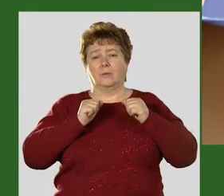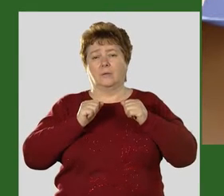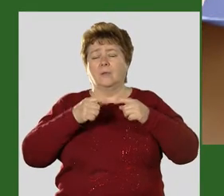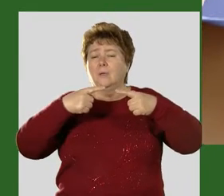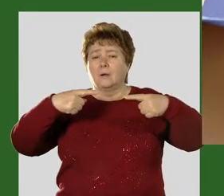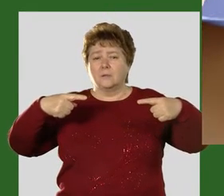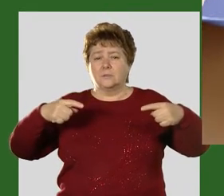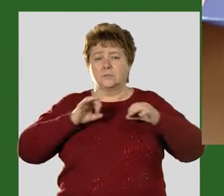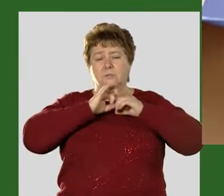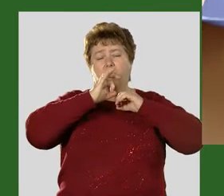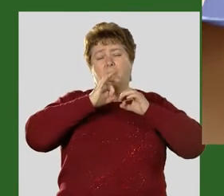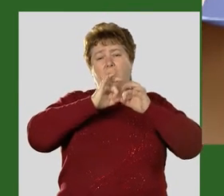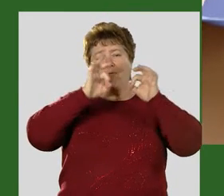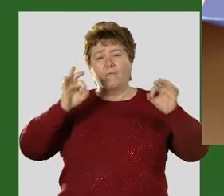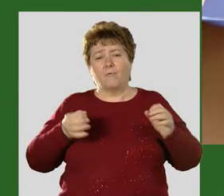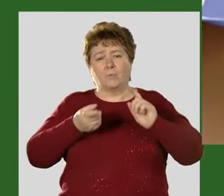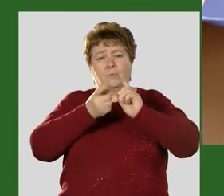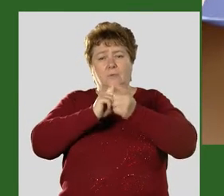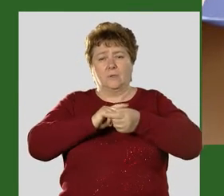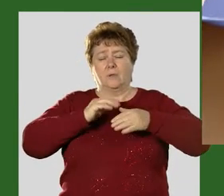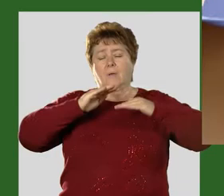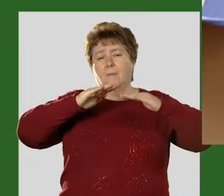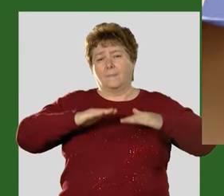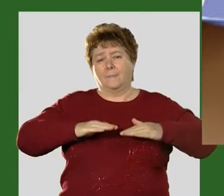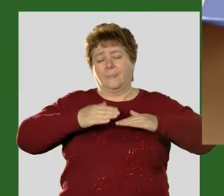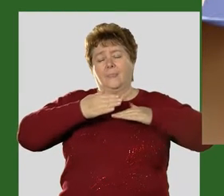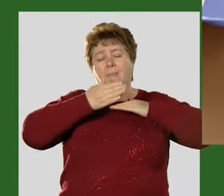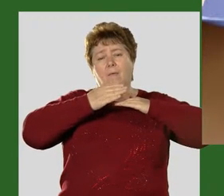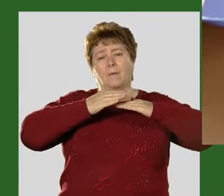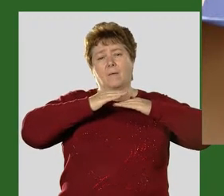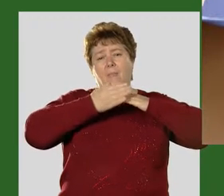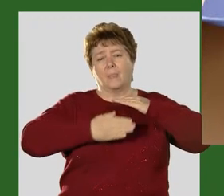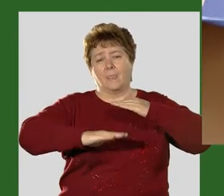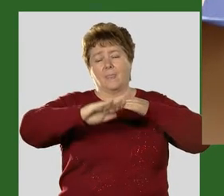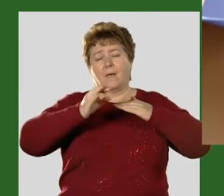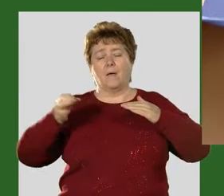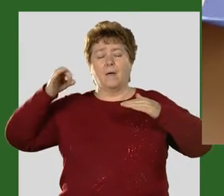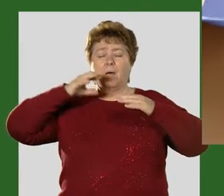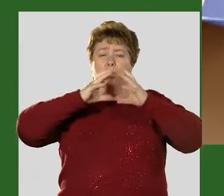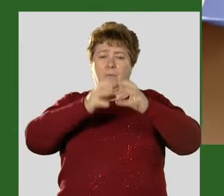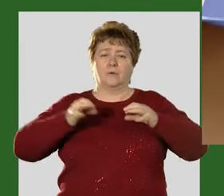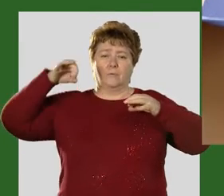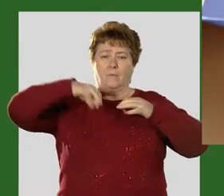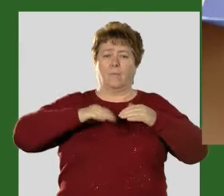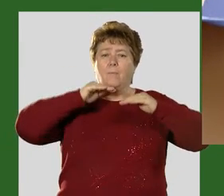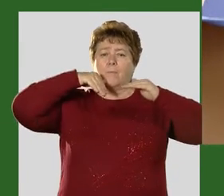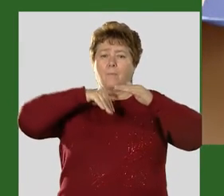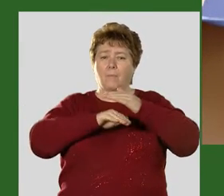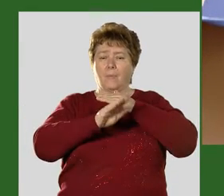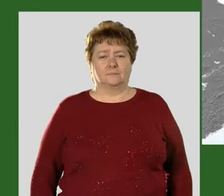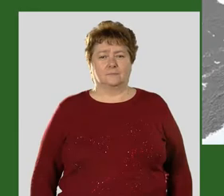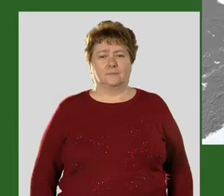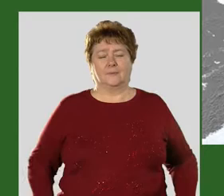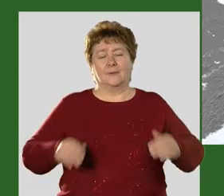и различные формы переходной зоны дна Мирового океана, подводные горы,